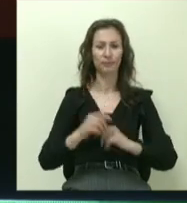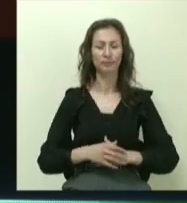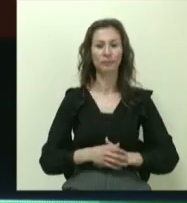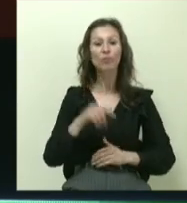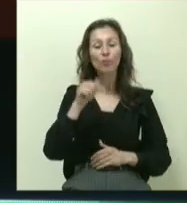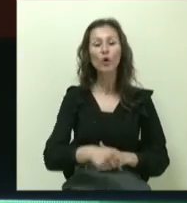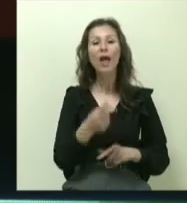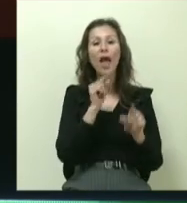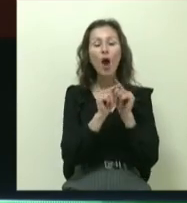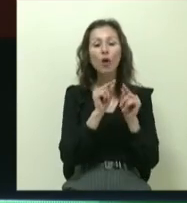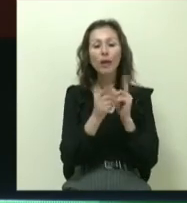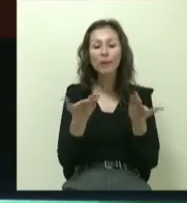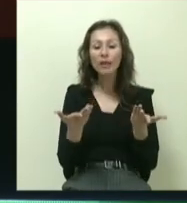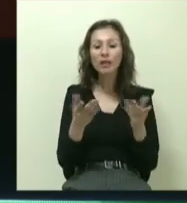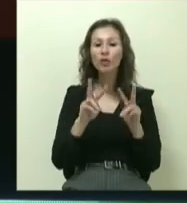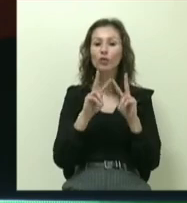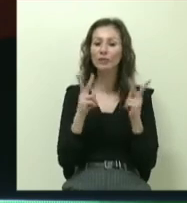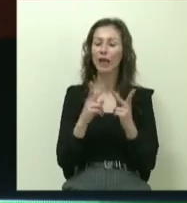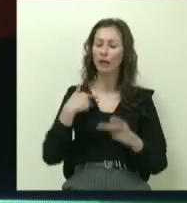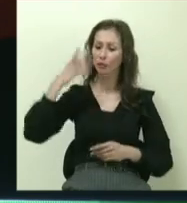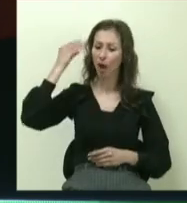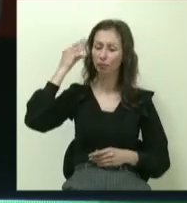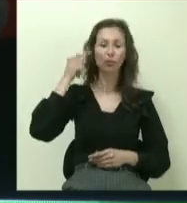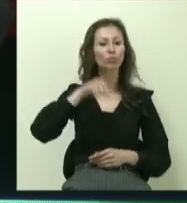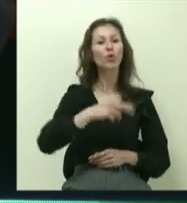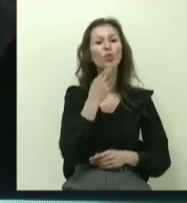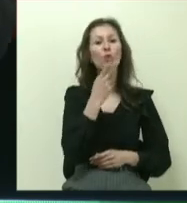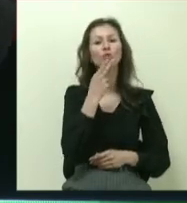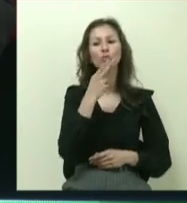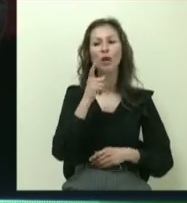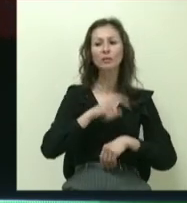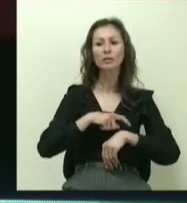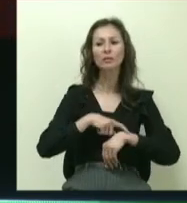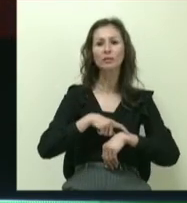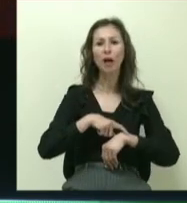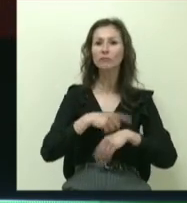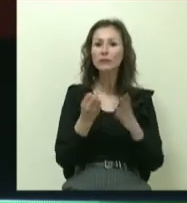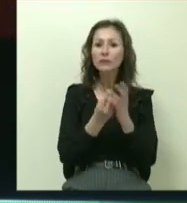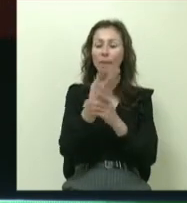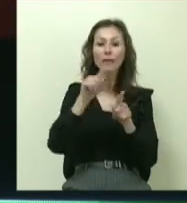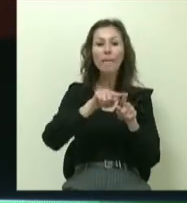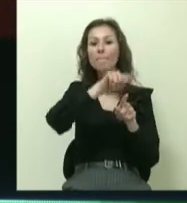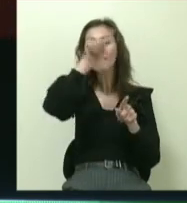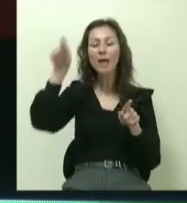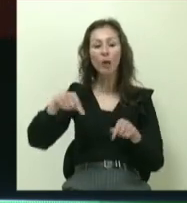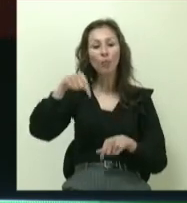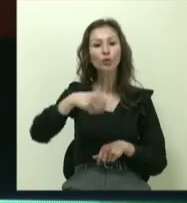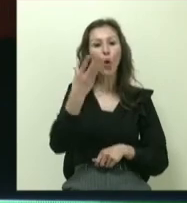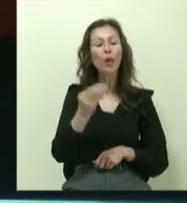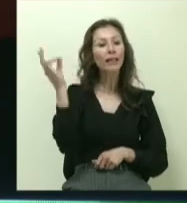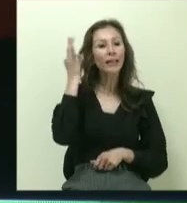bunu ekonomik küreselleşme olarak anlıyorum ben Ve bu konuşma sırasında da bu arada Sabahtan beri burada olan